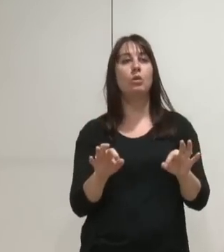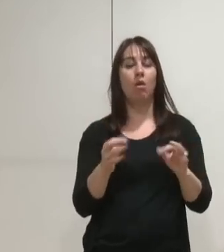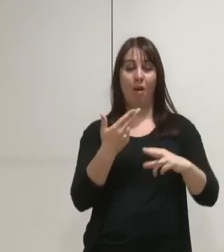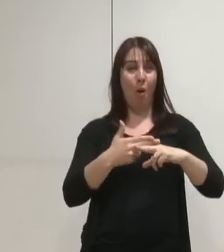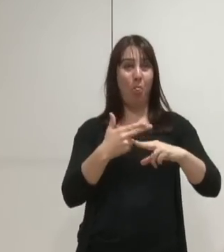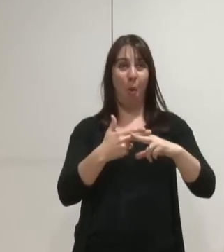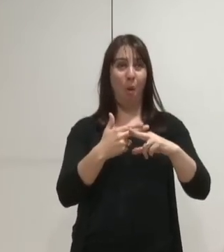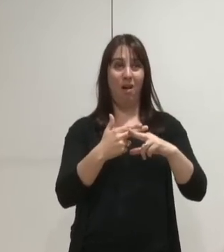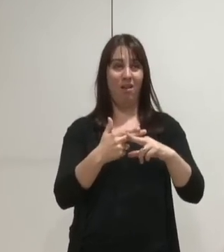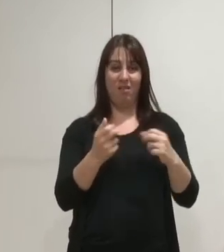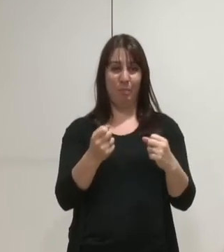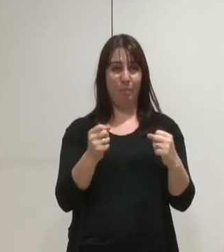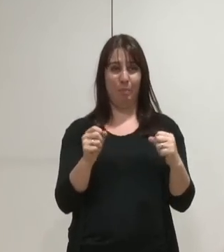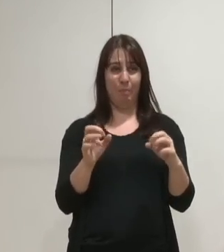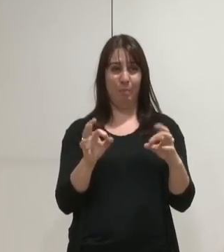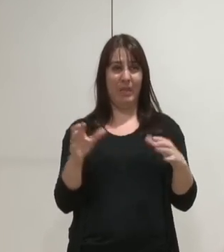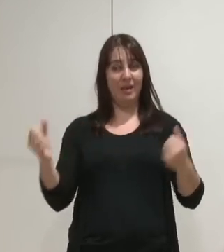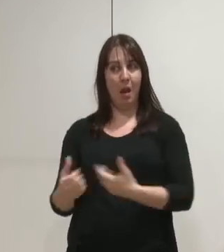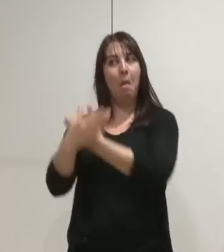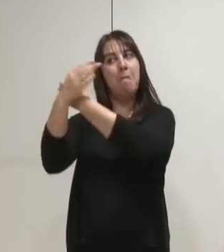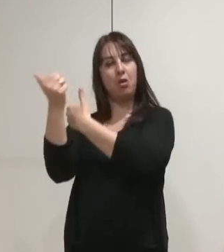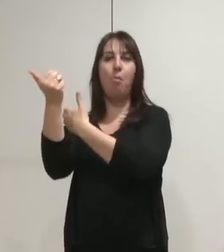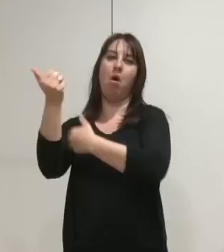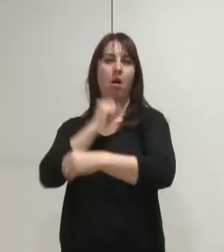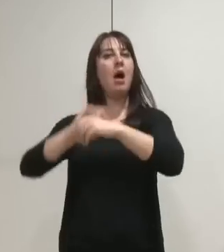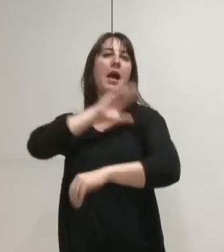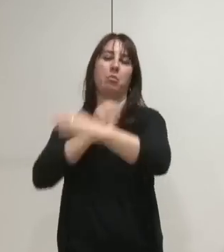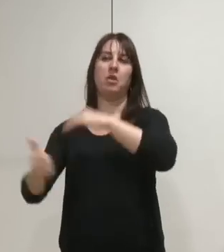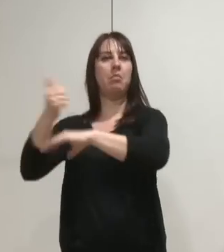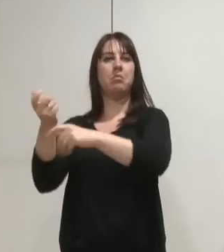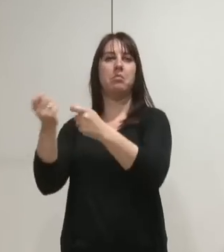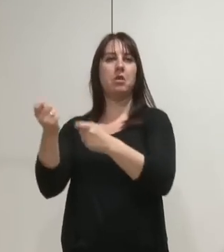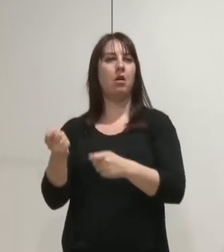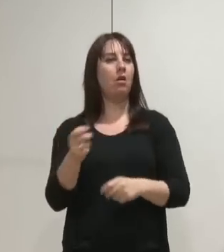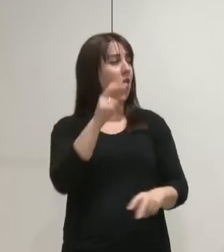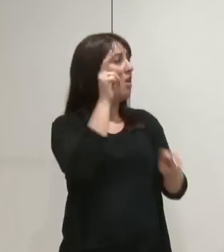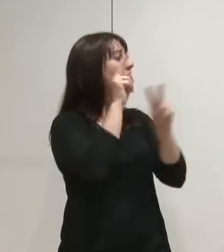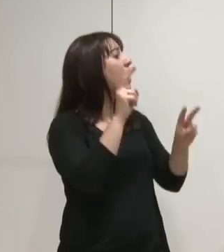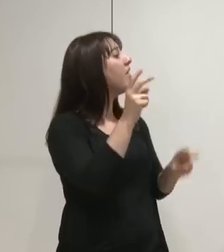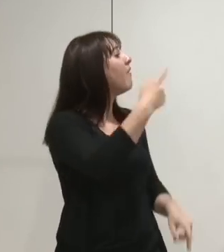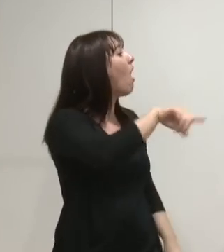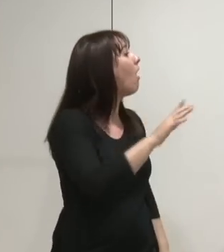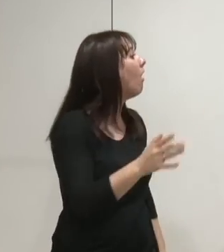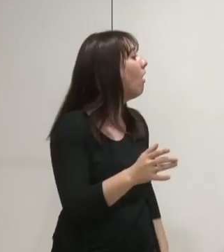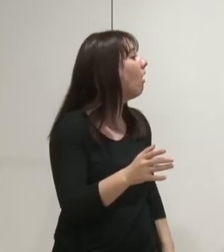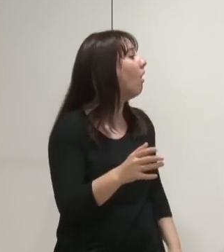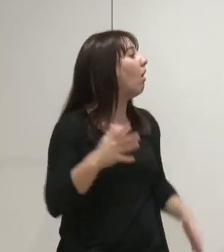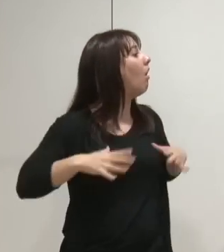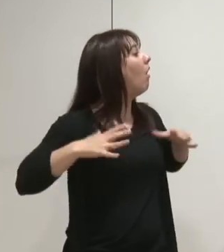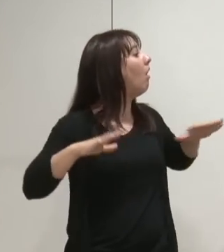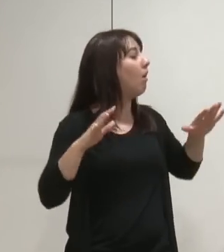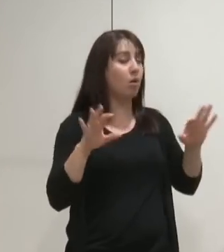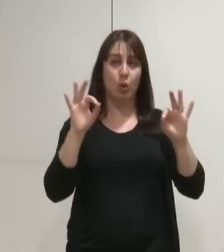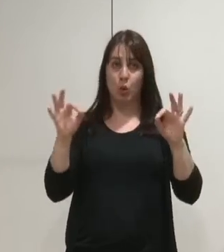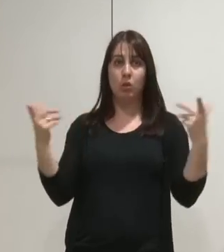l'indique par la métropole grenobloise et donc les dispositions relatives effectivement